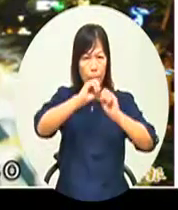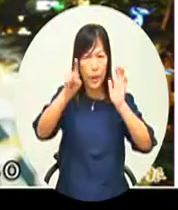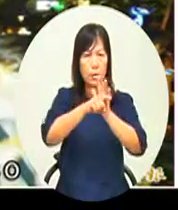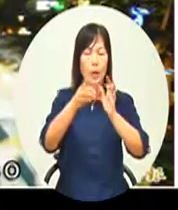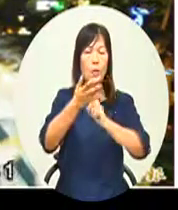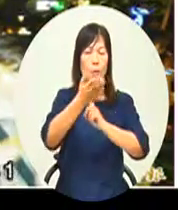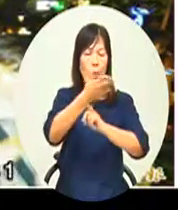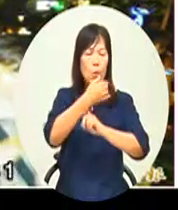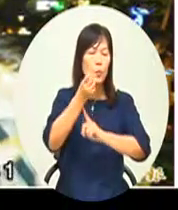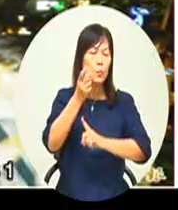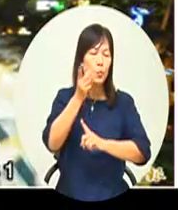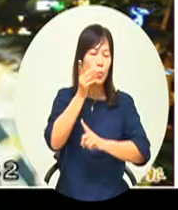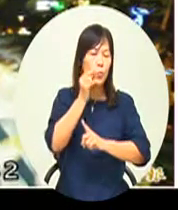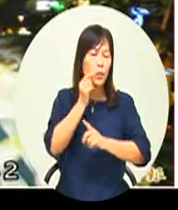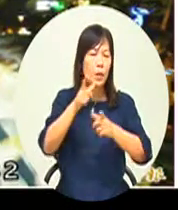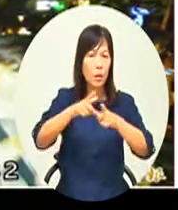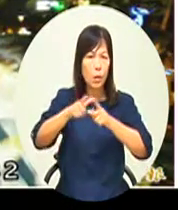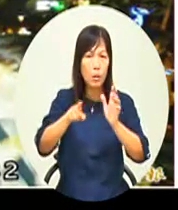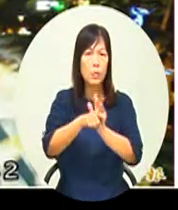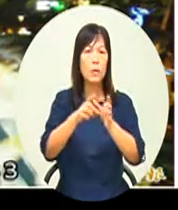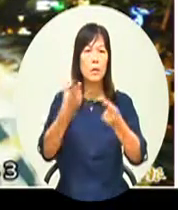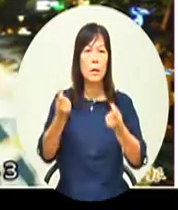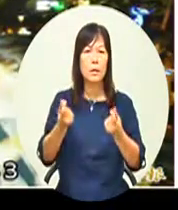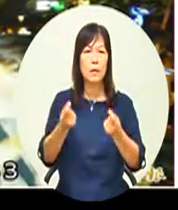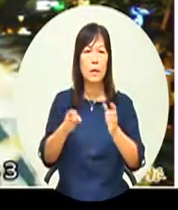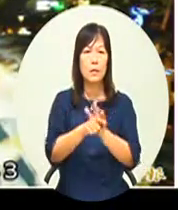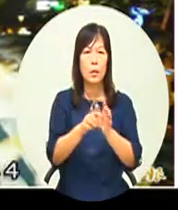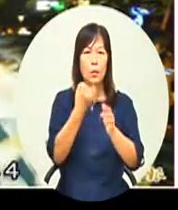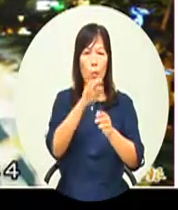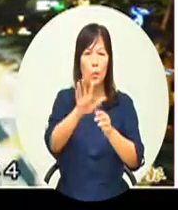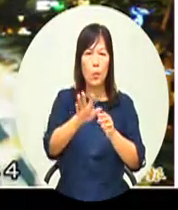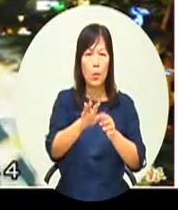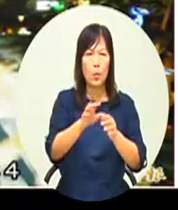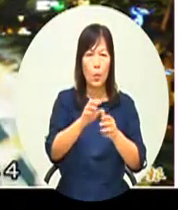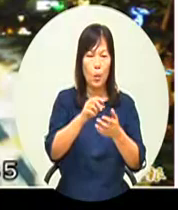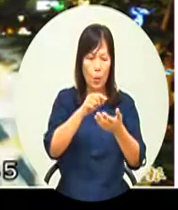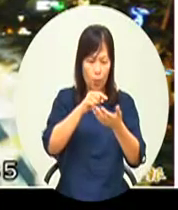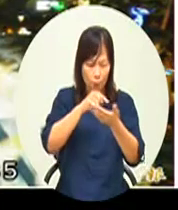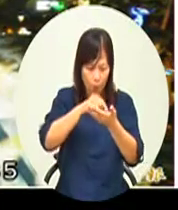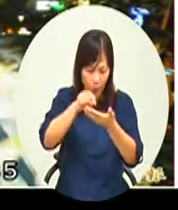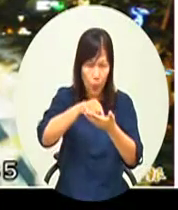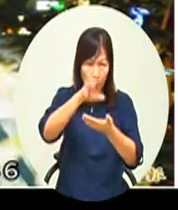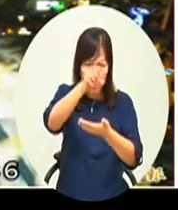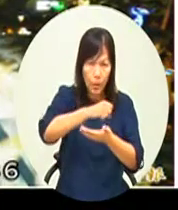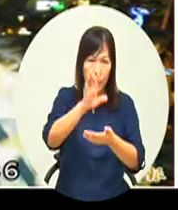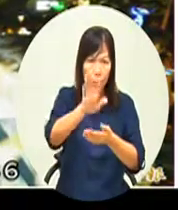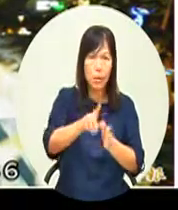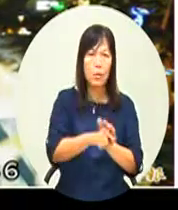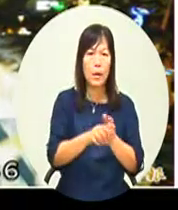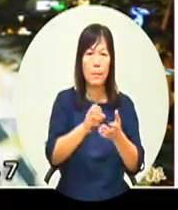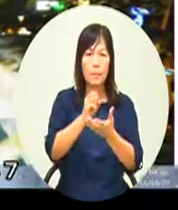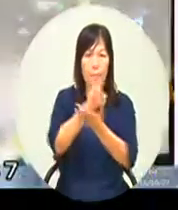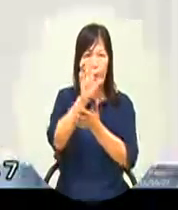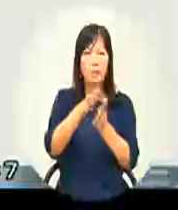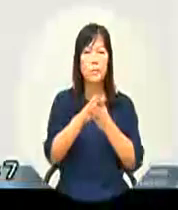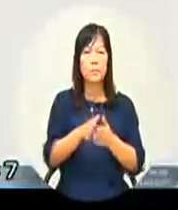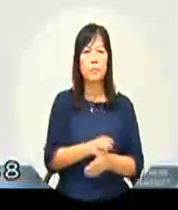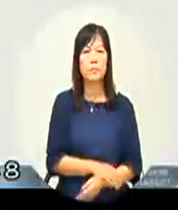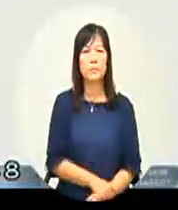公园哦，来我们的精灵成龙现身在旗津风车的公园，来，请报道。